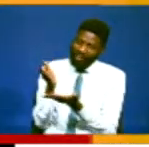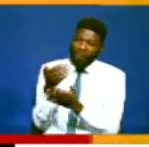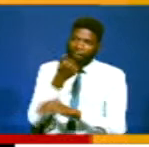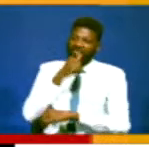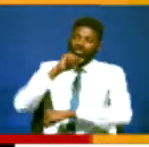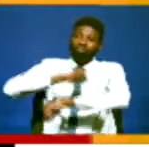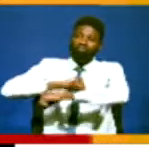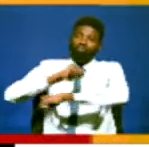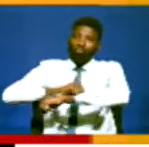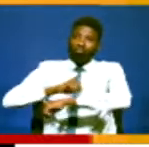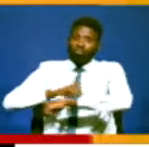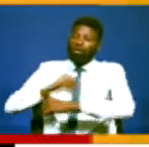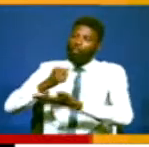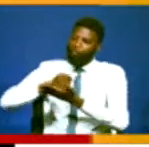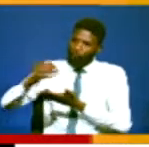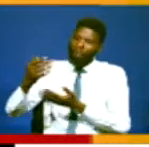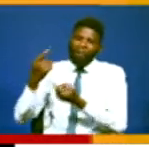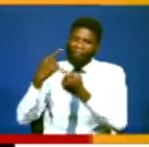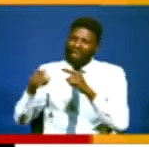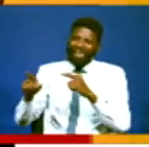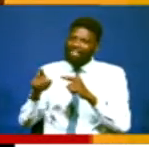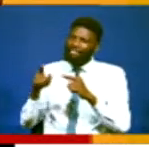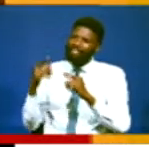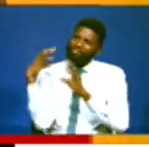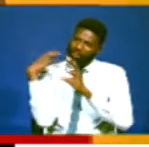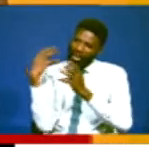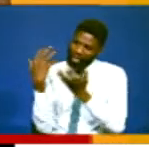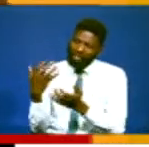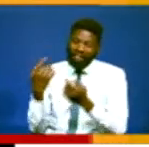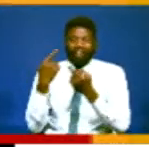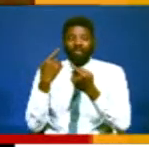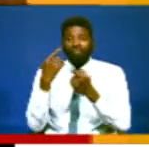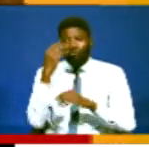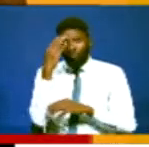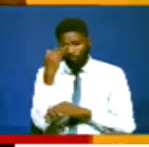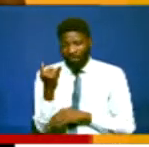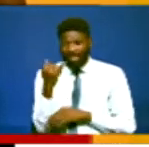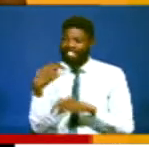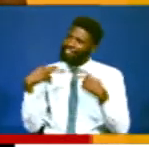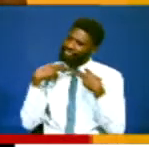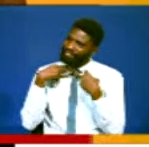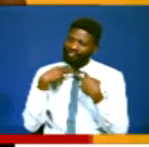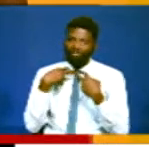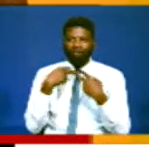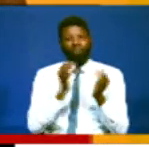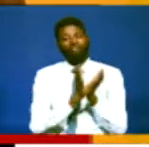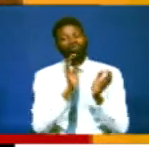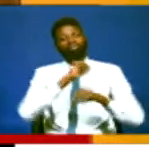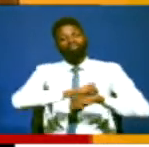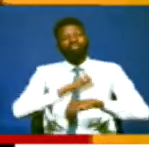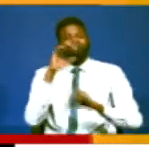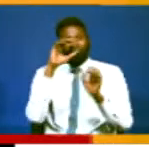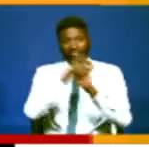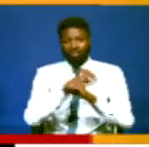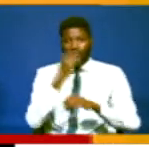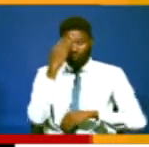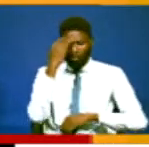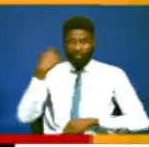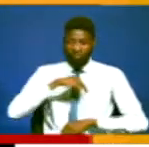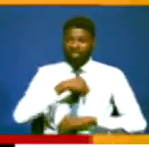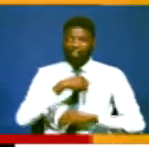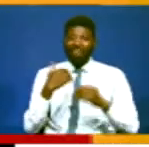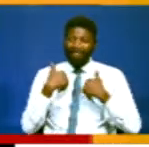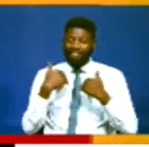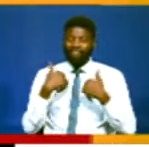hakuna shule, sababu hatuna usawazishaji wa shule katika taifa lote. Ile ukipita katika baadhi ya maeneo